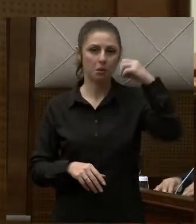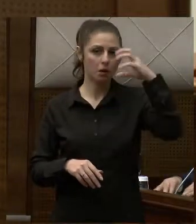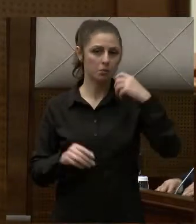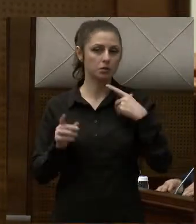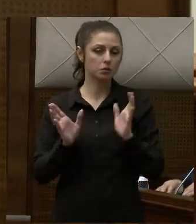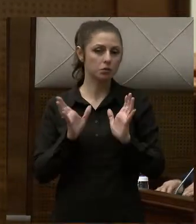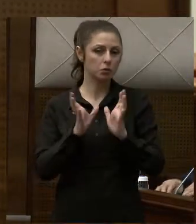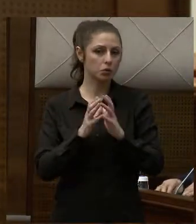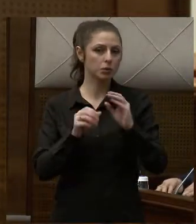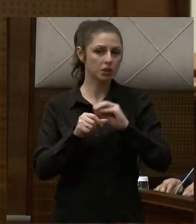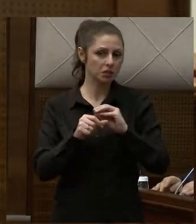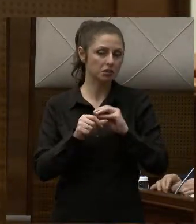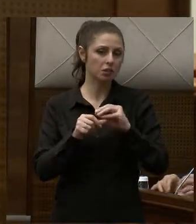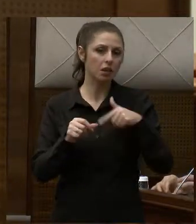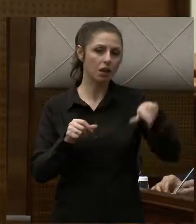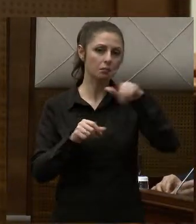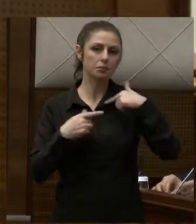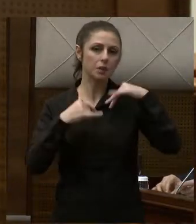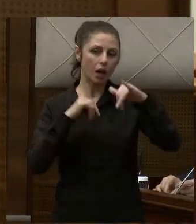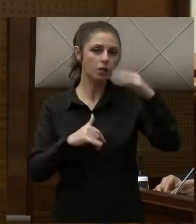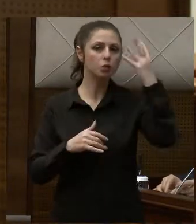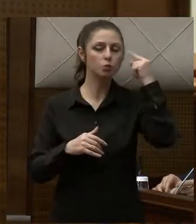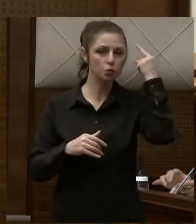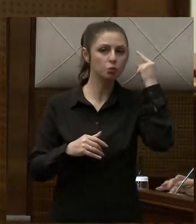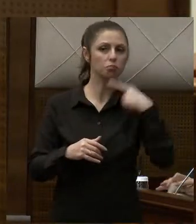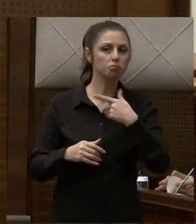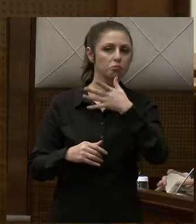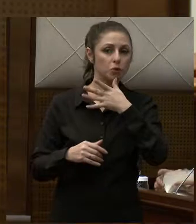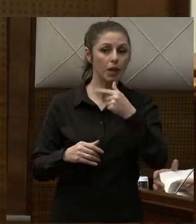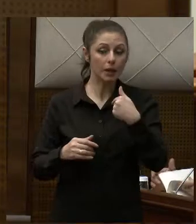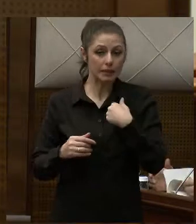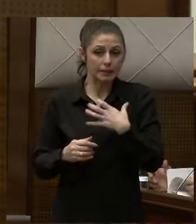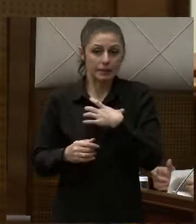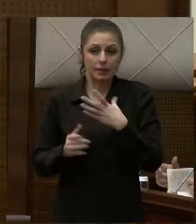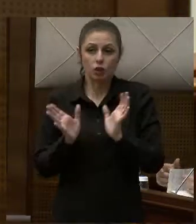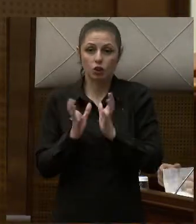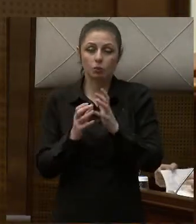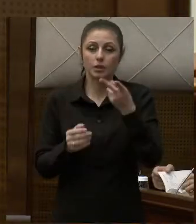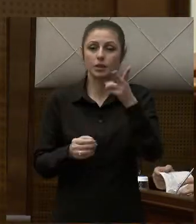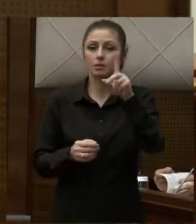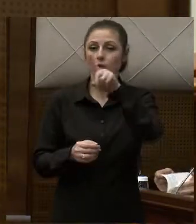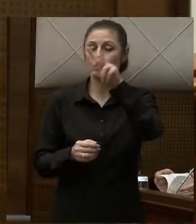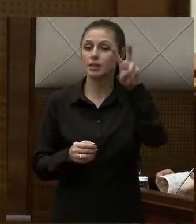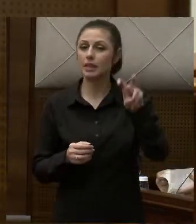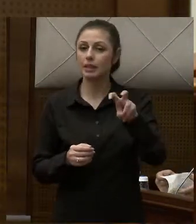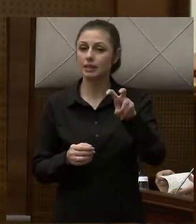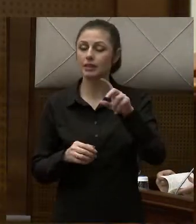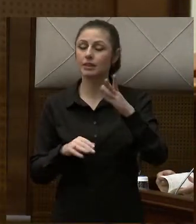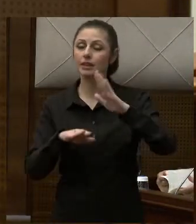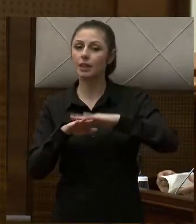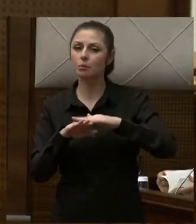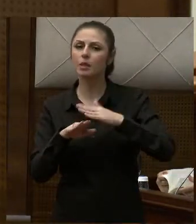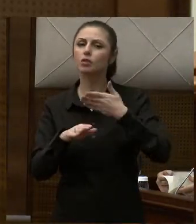bir kardeşimin de aynı anlayış içerisinde olduğunu biliyorum. Ve bu noktada kendi grubumuz olarak 2018 yılında da yapılan